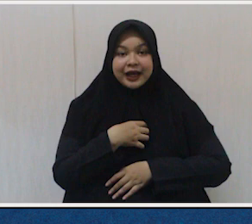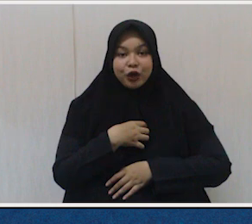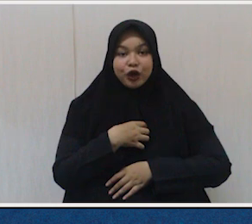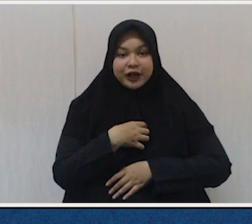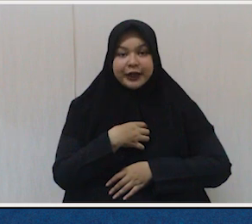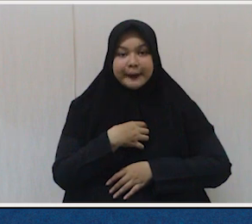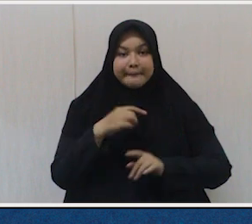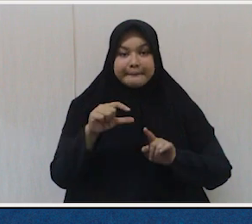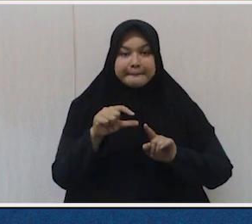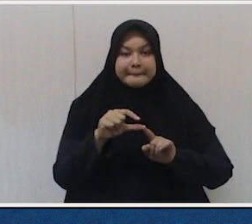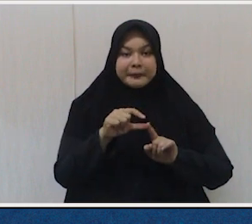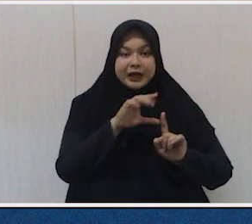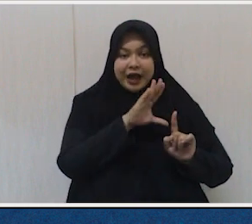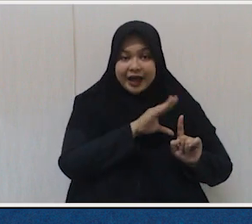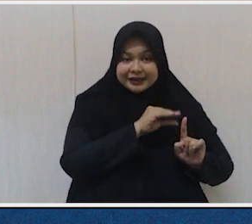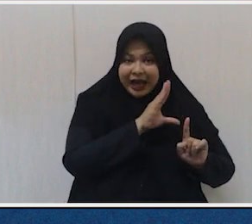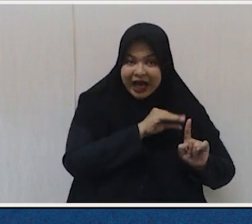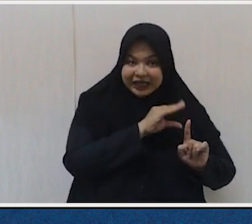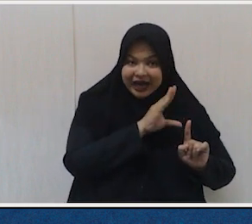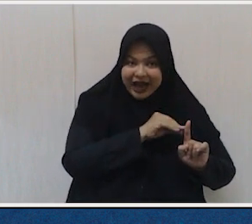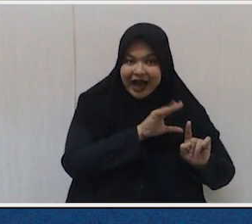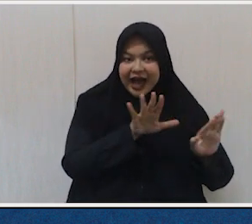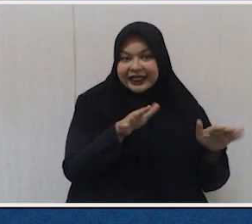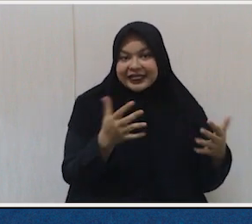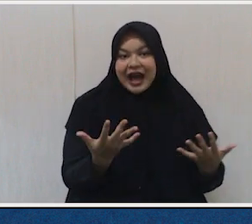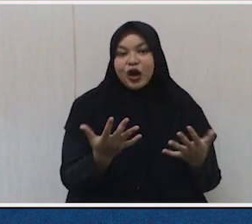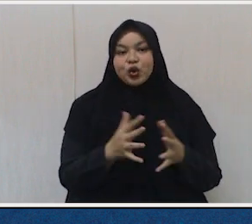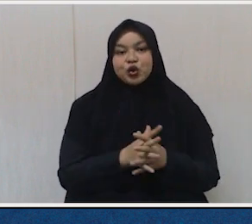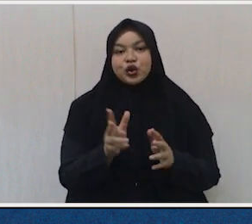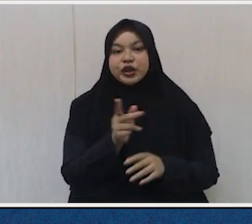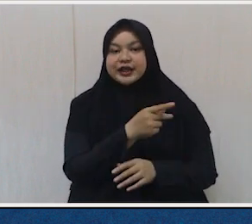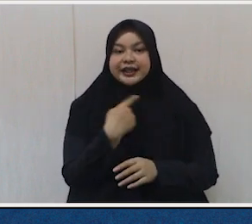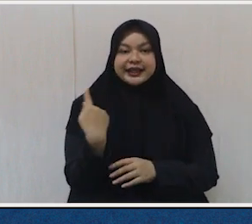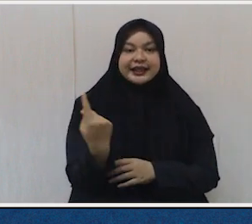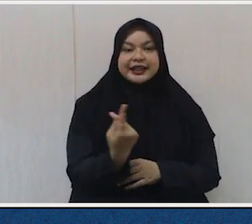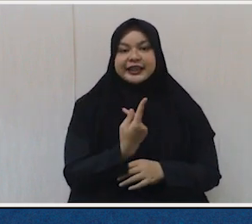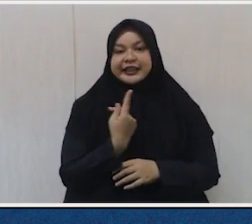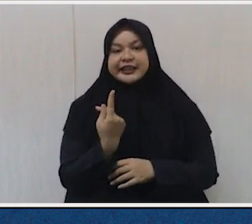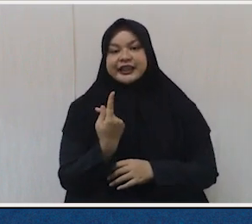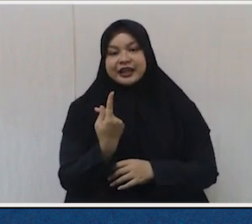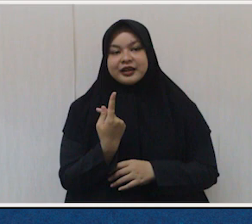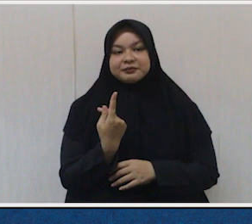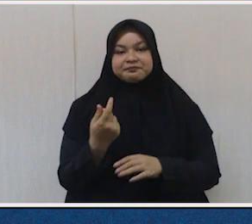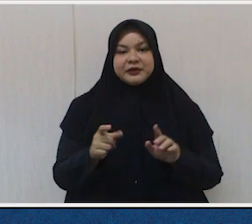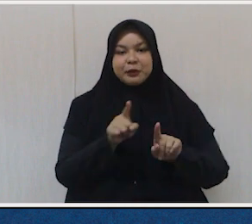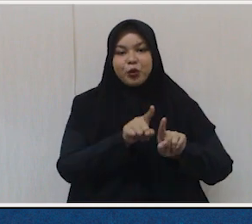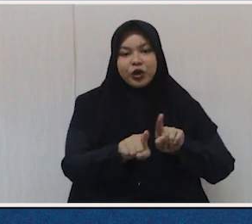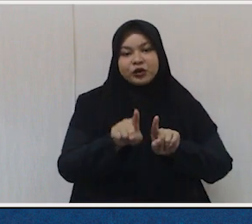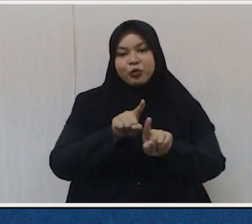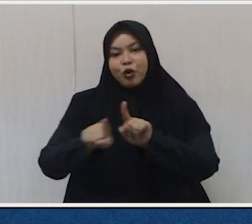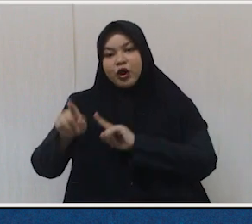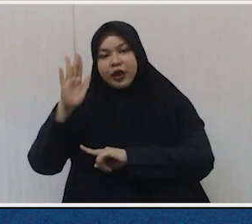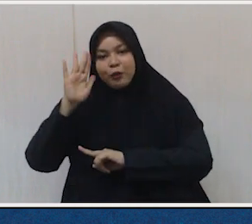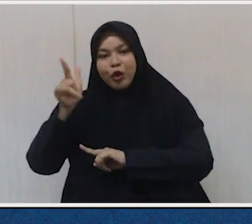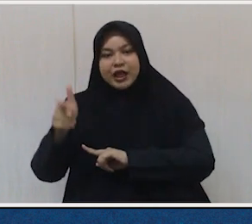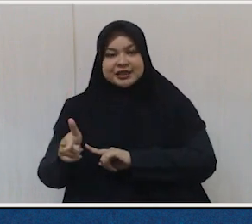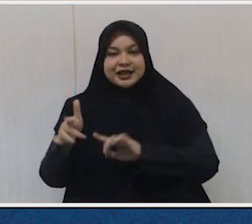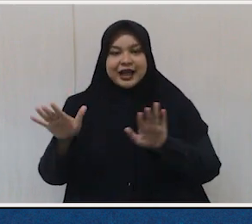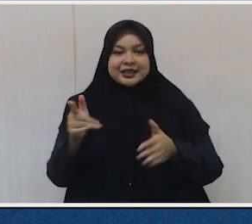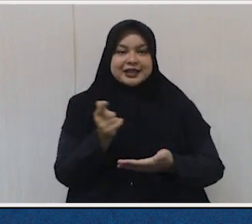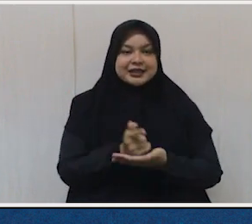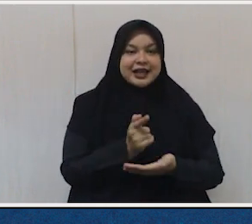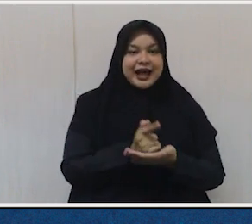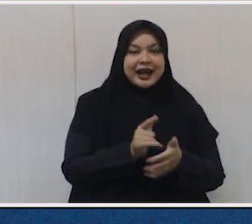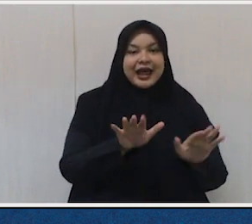oleh lawyer misalkan oleh advokat eh ataupun kita bentuk championchampion di polisi Kejaksaan maupun